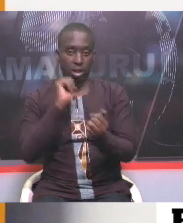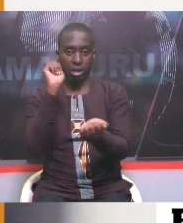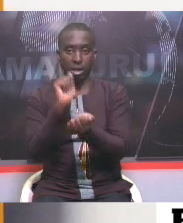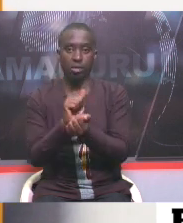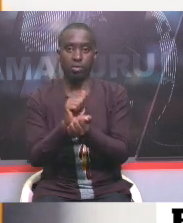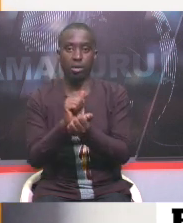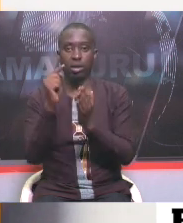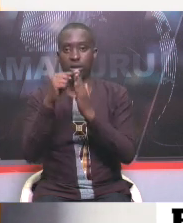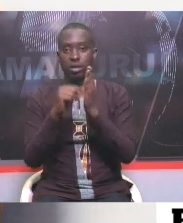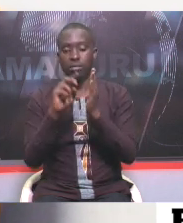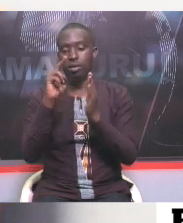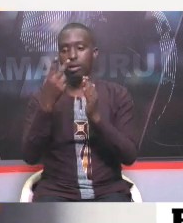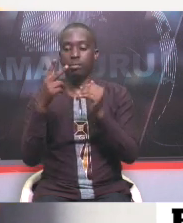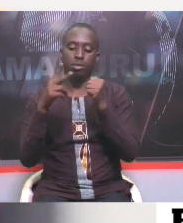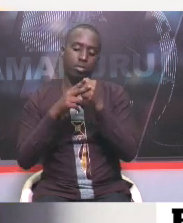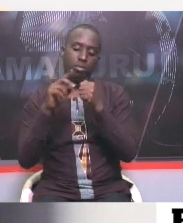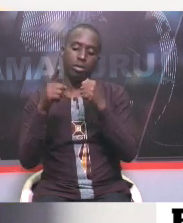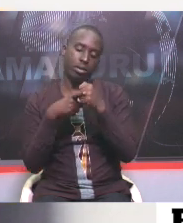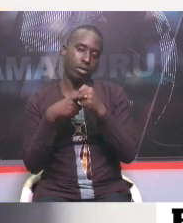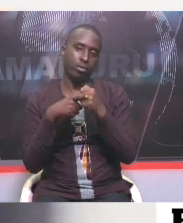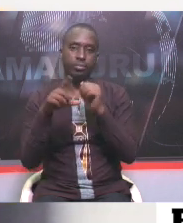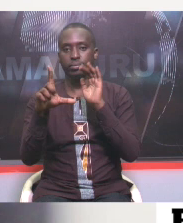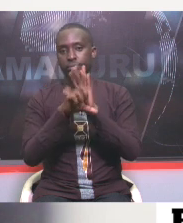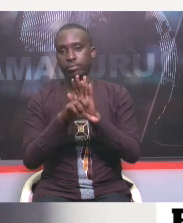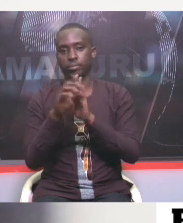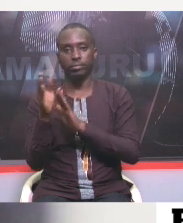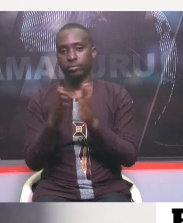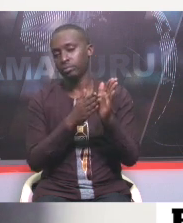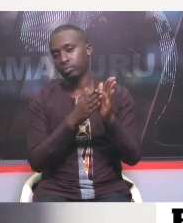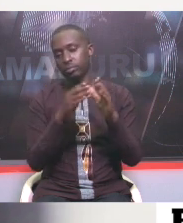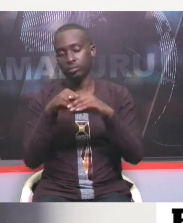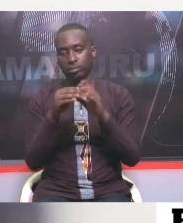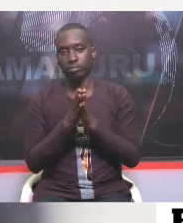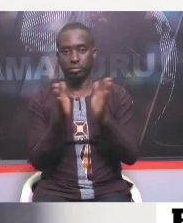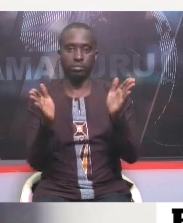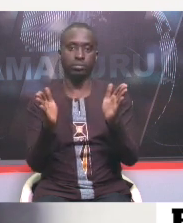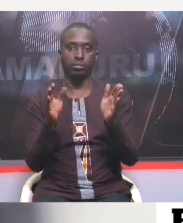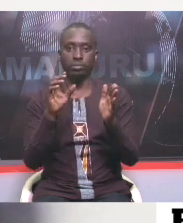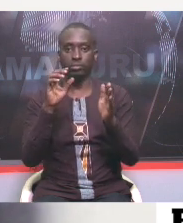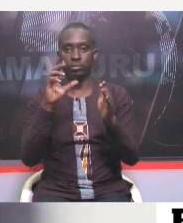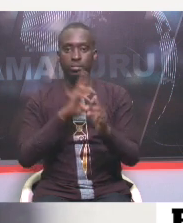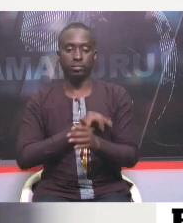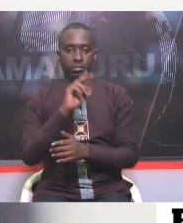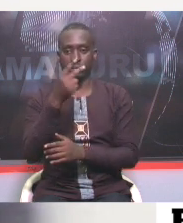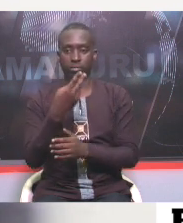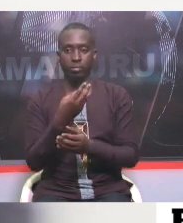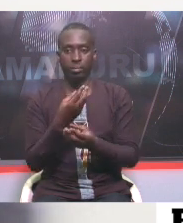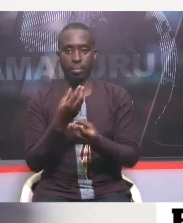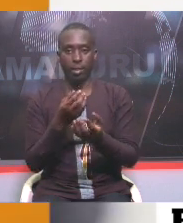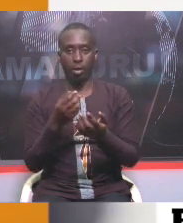n'ingingo ya 276 y'itegeko riteganya ibyaha n'ibihano muri rusange. Icyaha cya kabiri: kunyereza